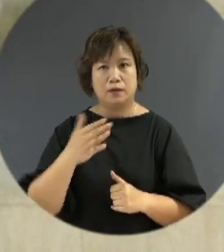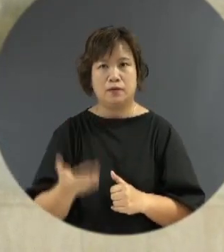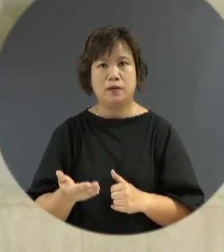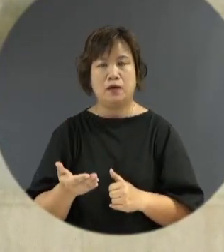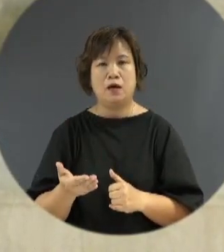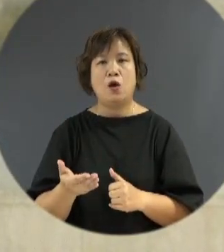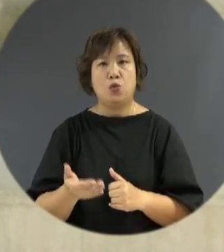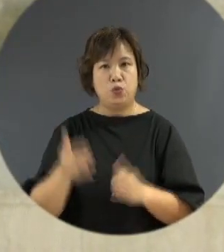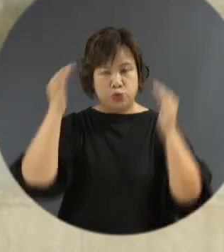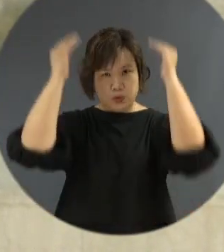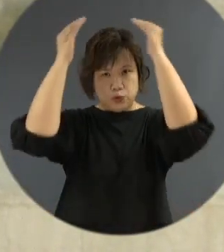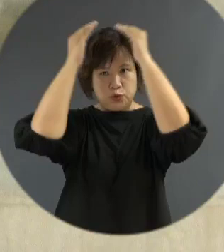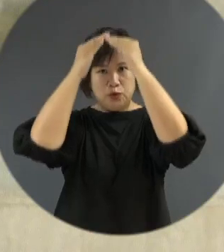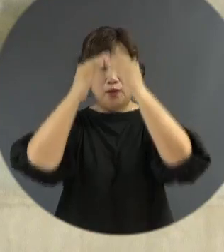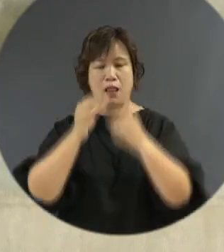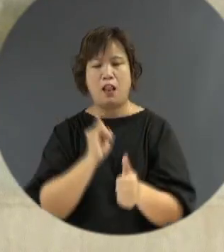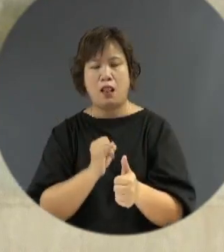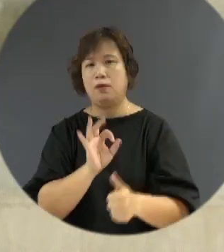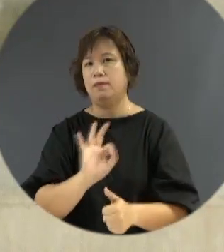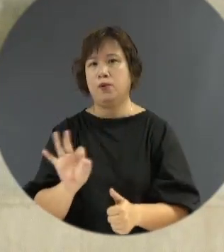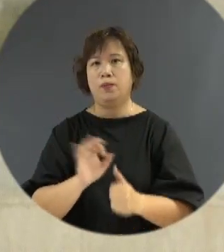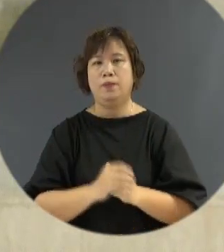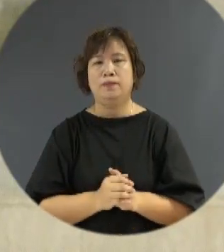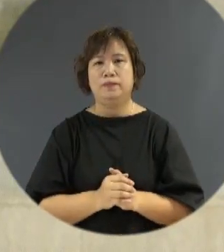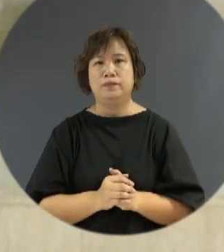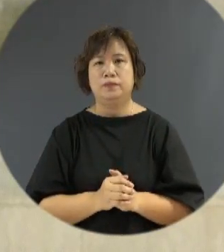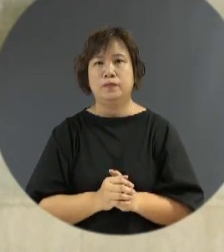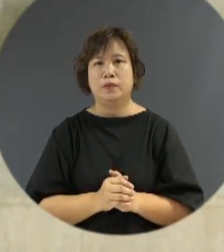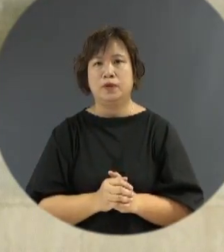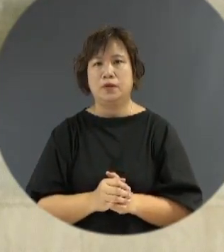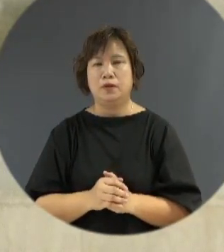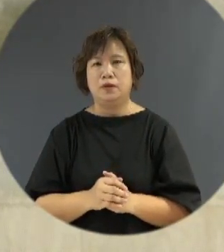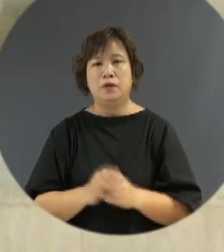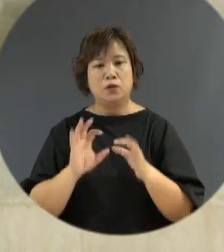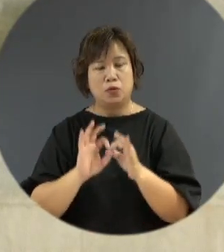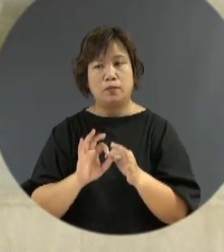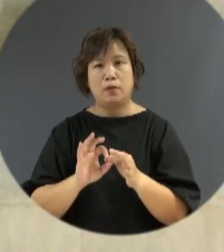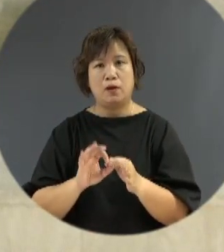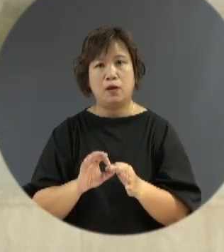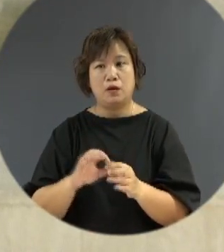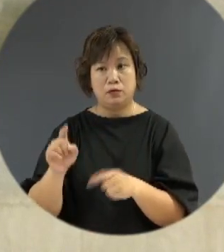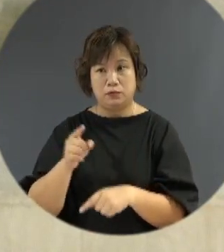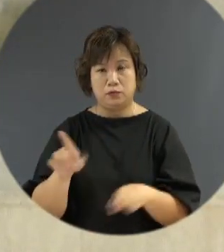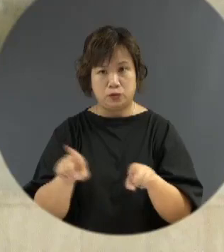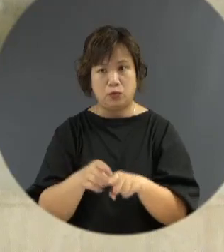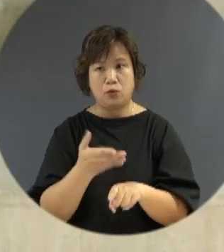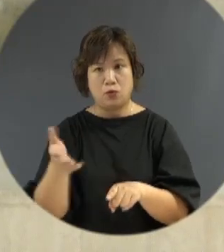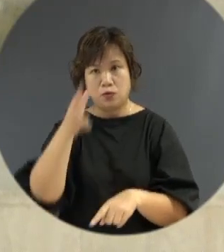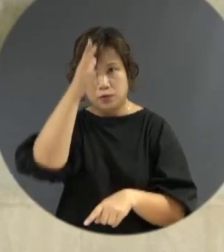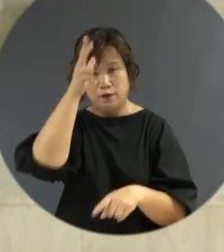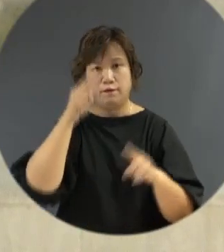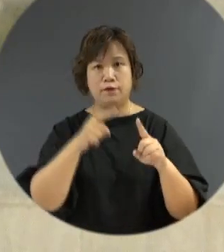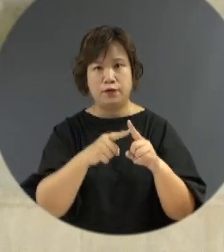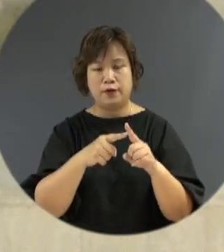记没有半点的责怪，而且沿途继续和这位官员以